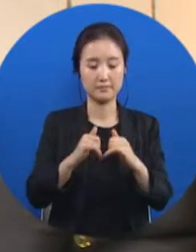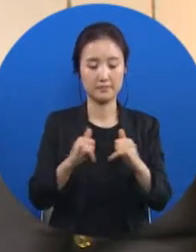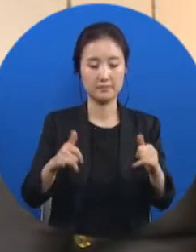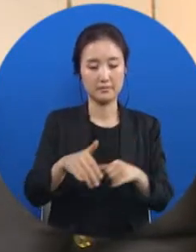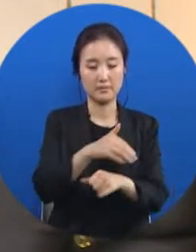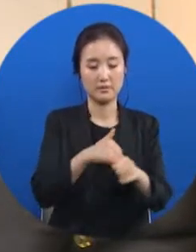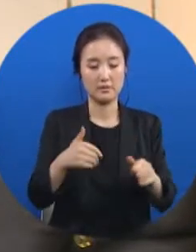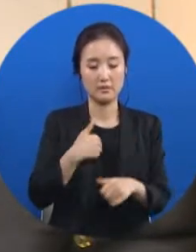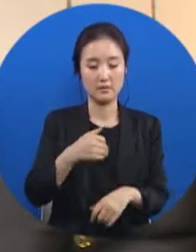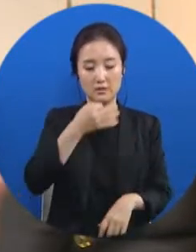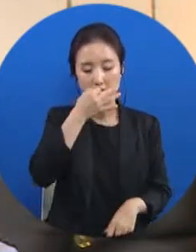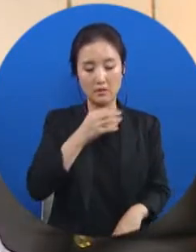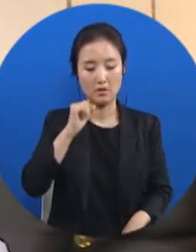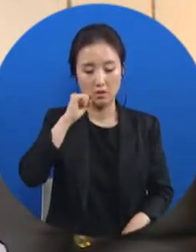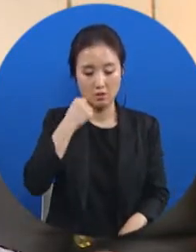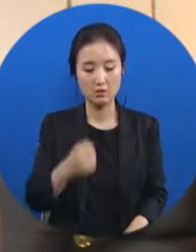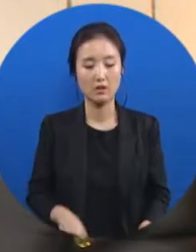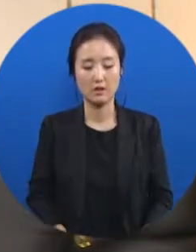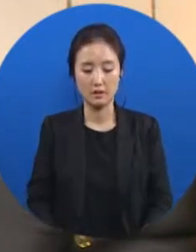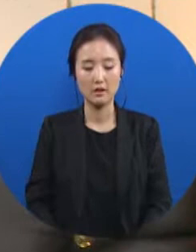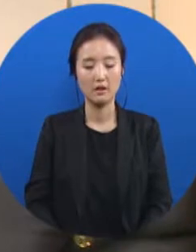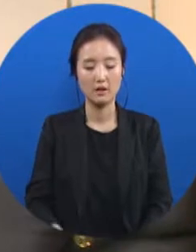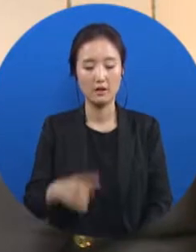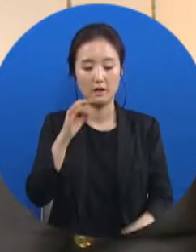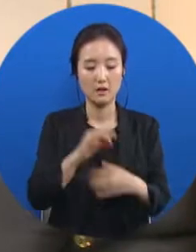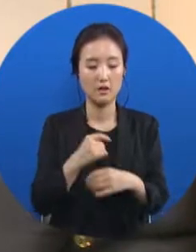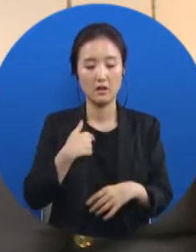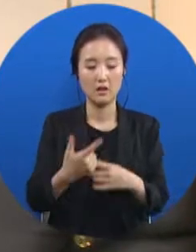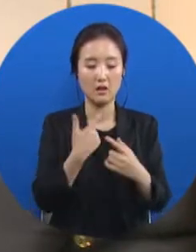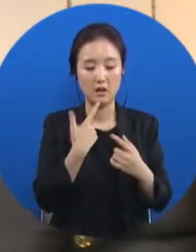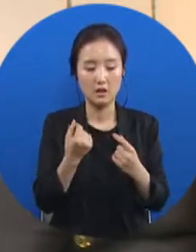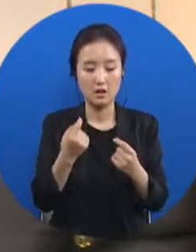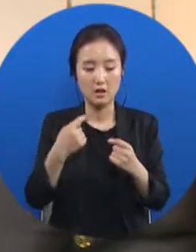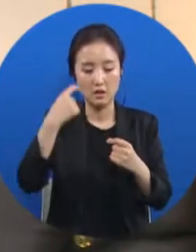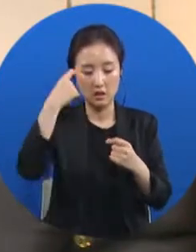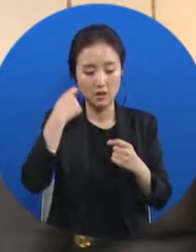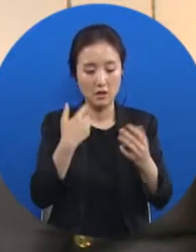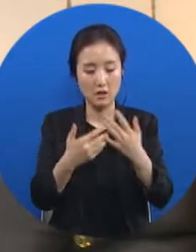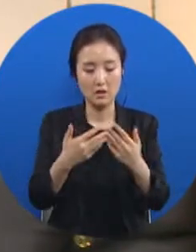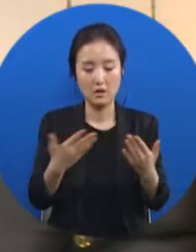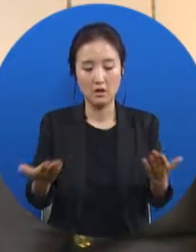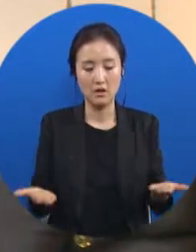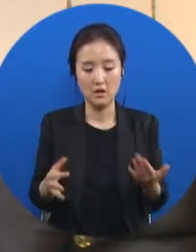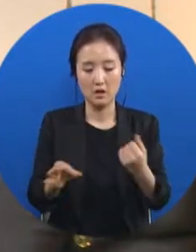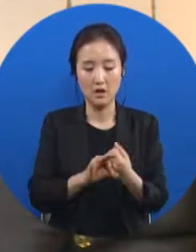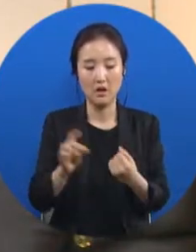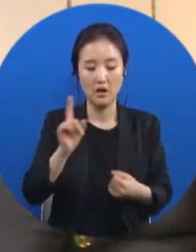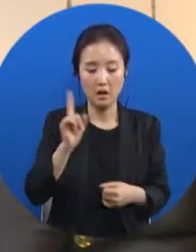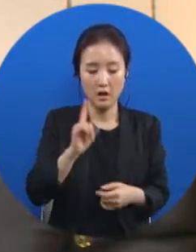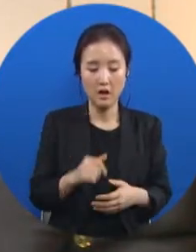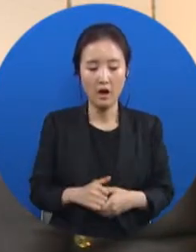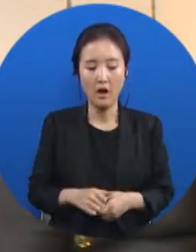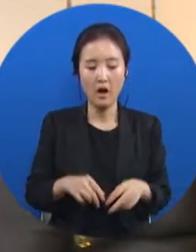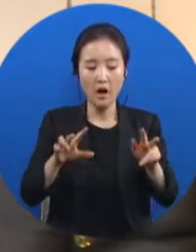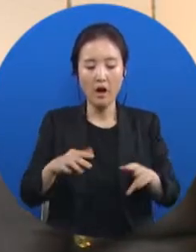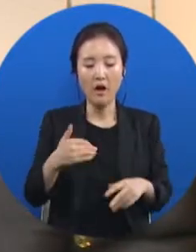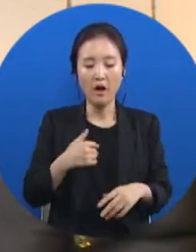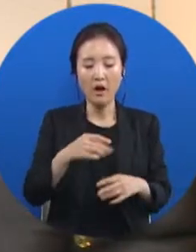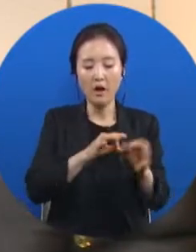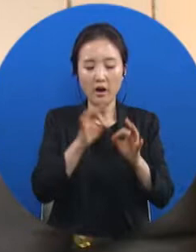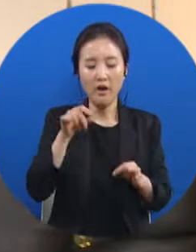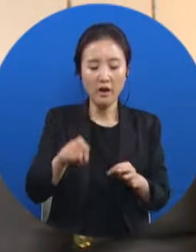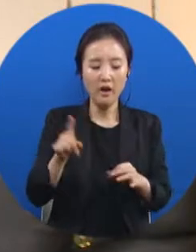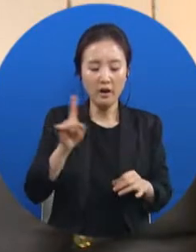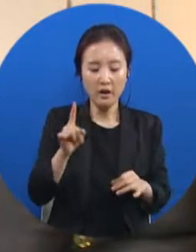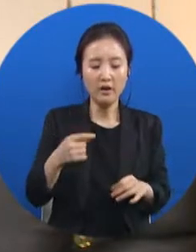거예요. 근데 만약 제게 그런 환경이 없었더라면. 예. 근데 지금 제가 실수하는 거 저희 아이들한테